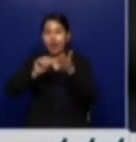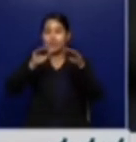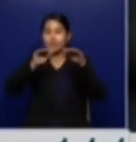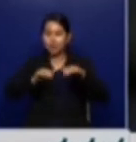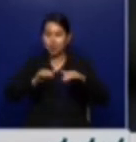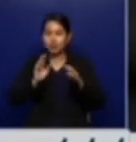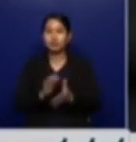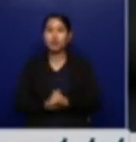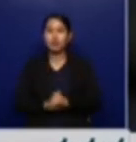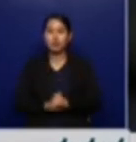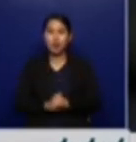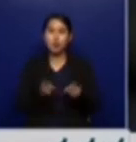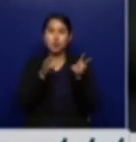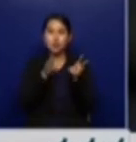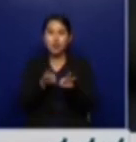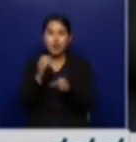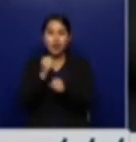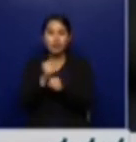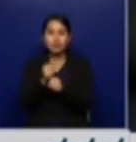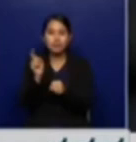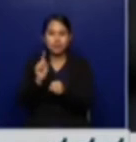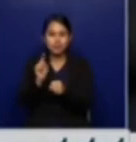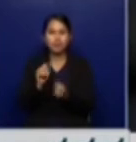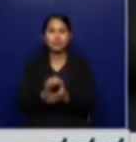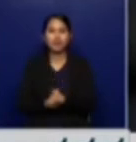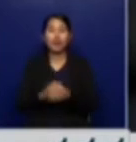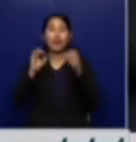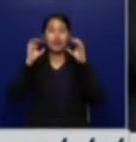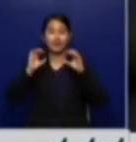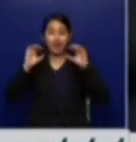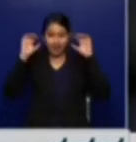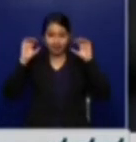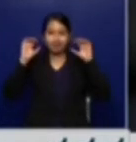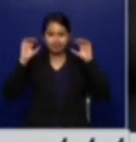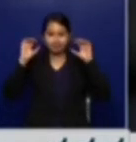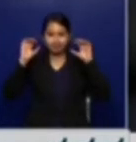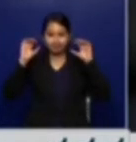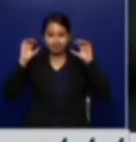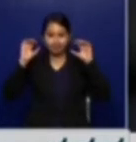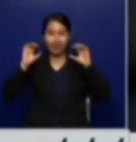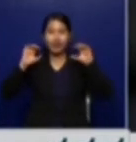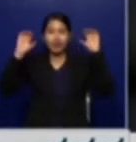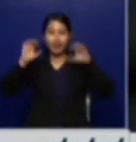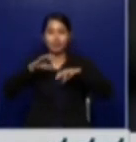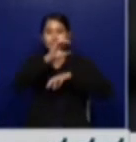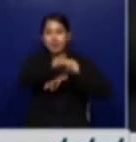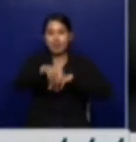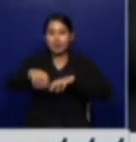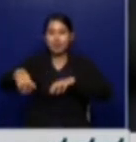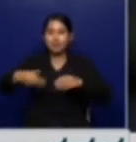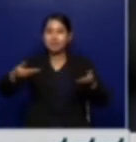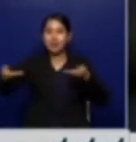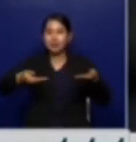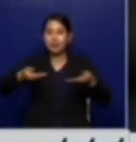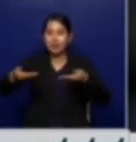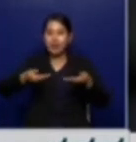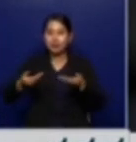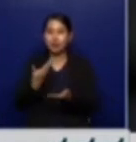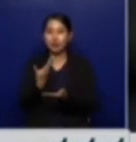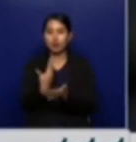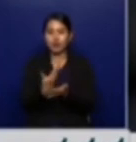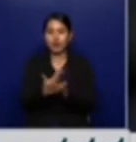ติเราให้หน่วยงานราชการนะครับส่งผ่านสำนักงบผ่านครม.เข้ามาสามารถข